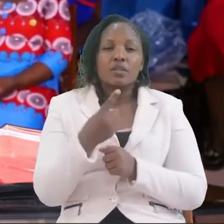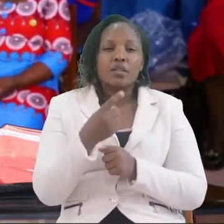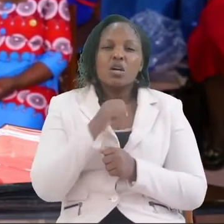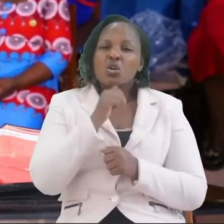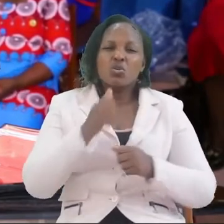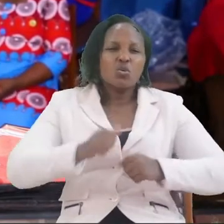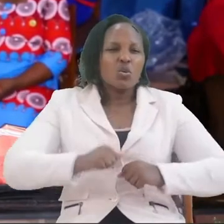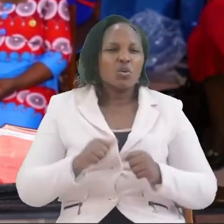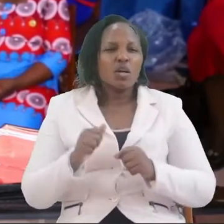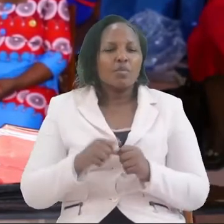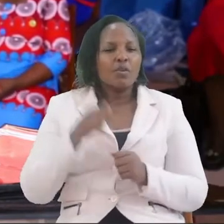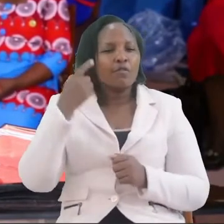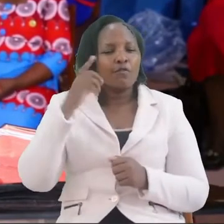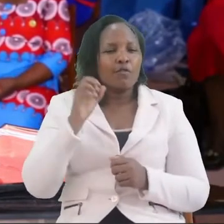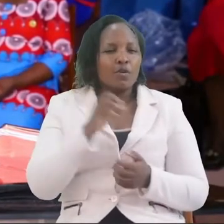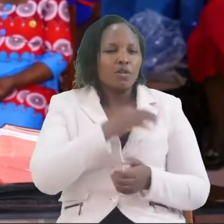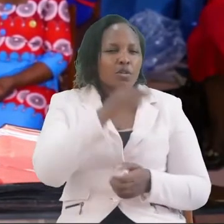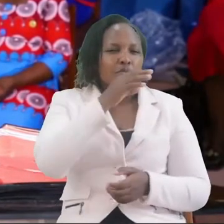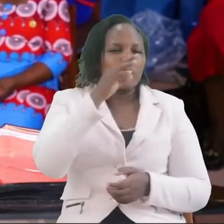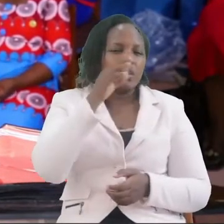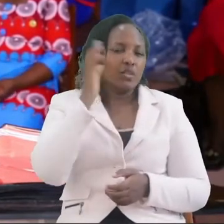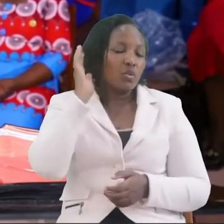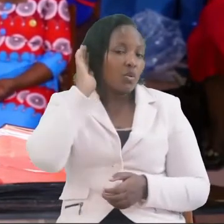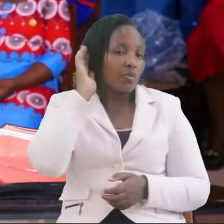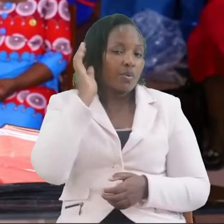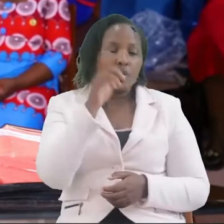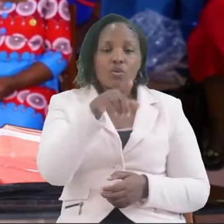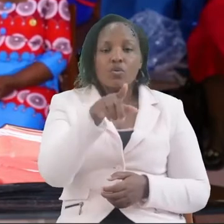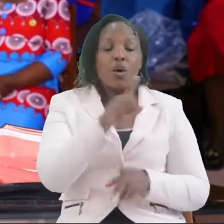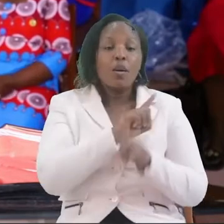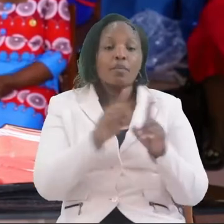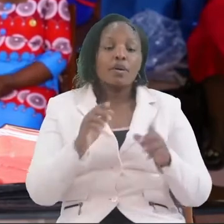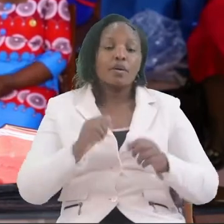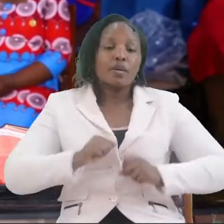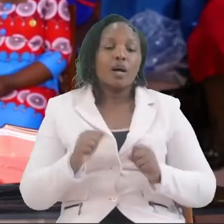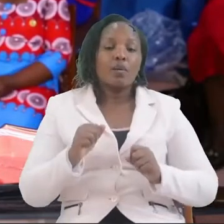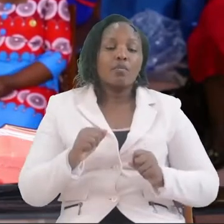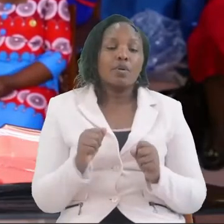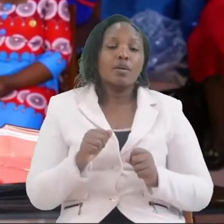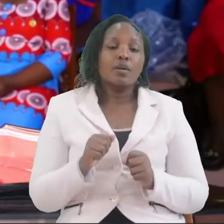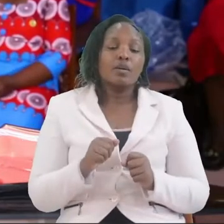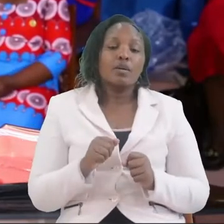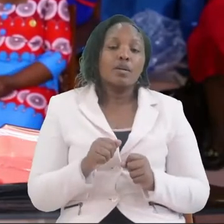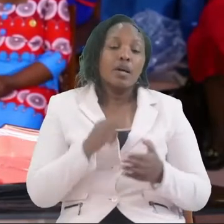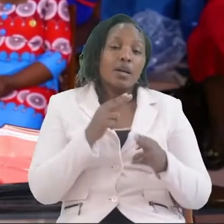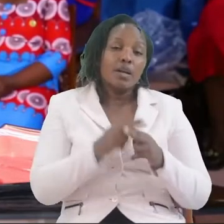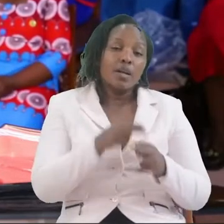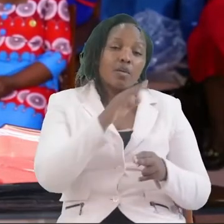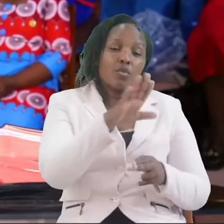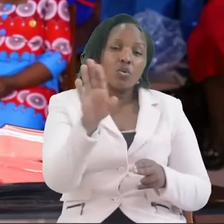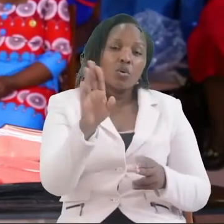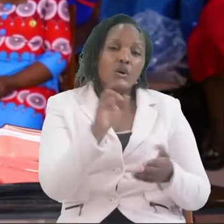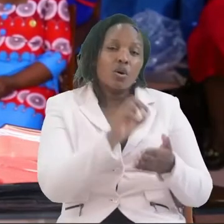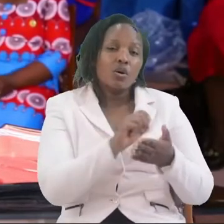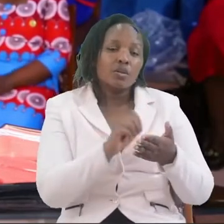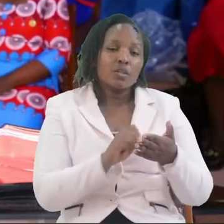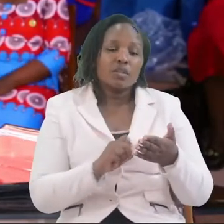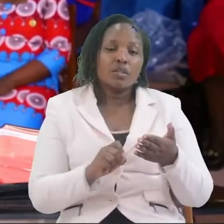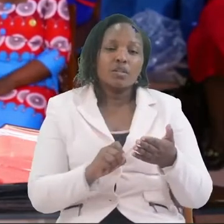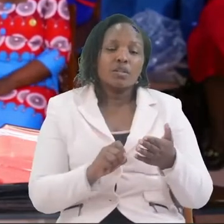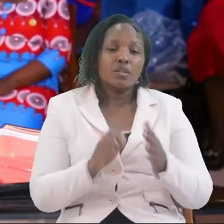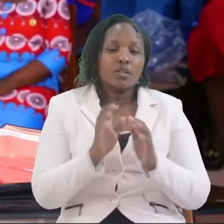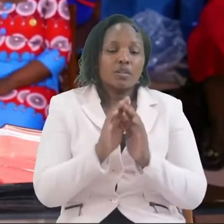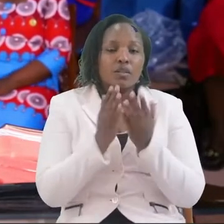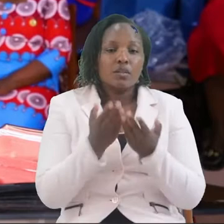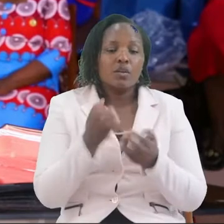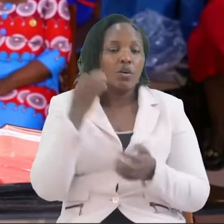kwa sababu mapepo inawatii, lakini mfurahie kwa sababu majina yenu yameandikwa